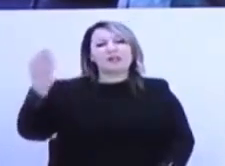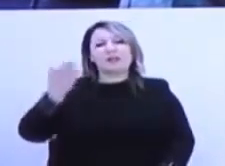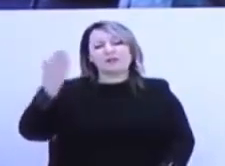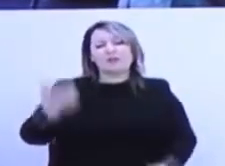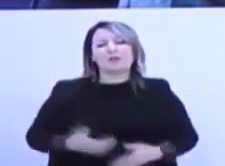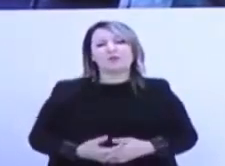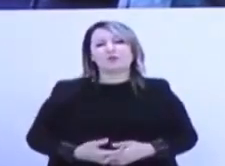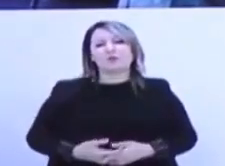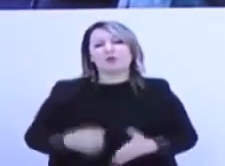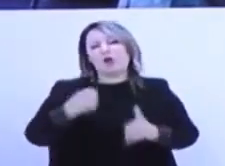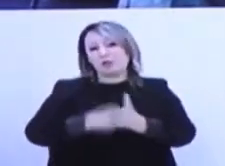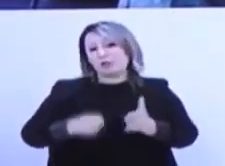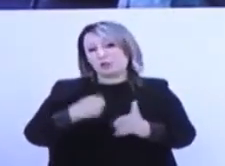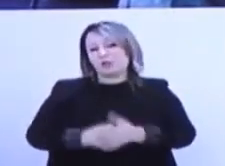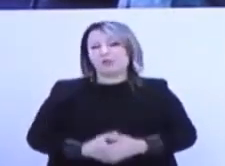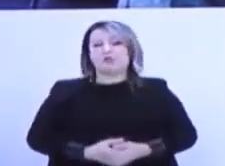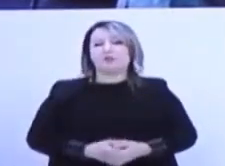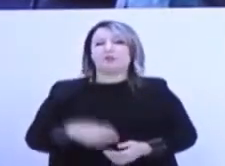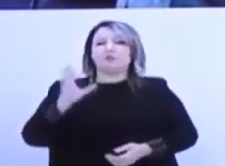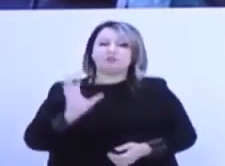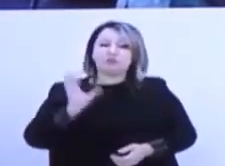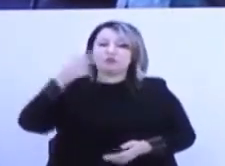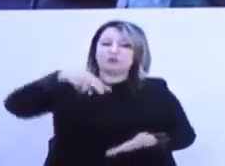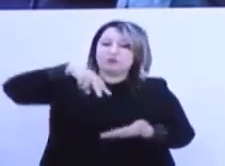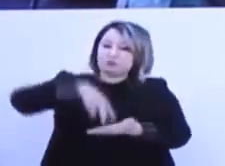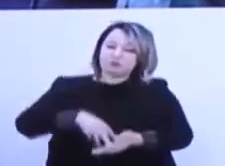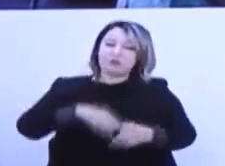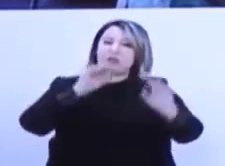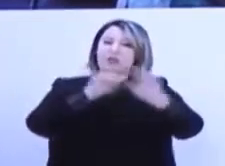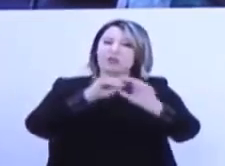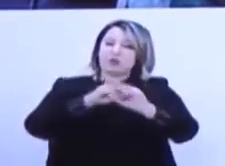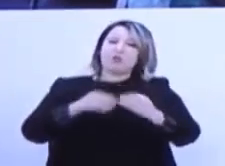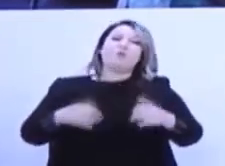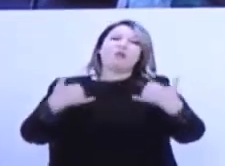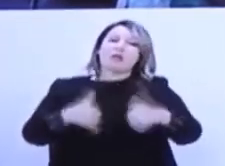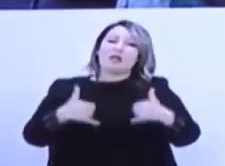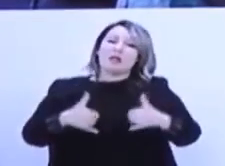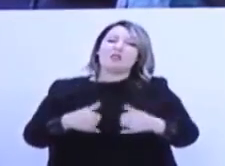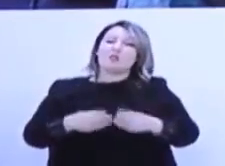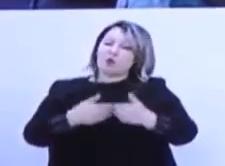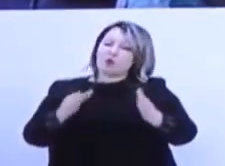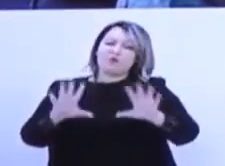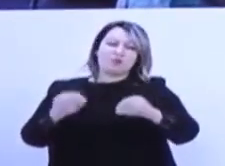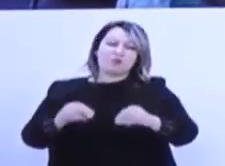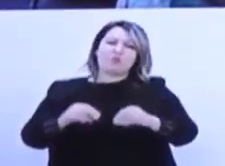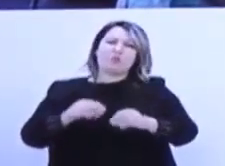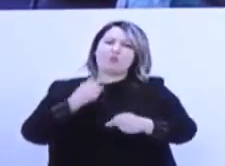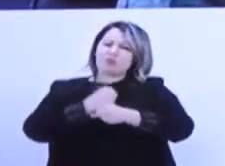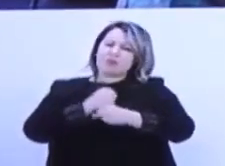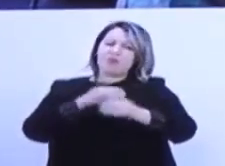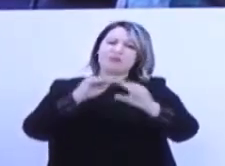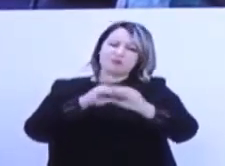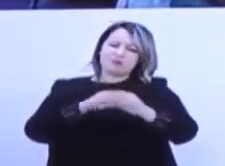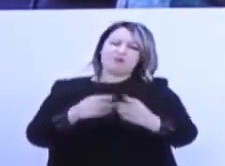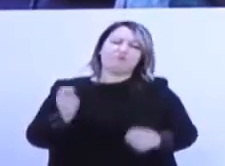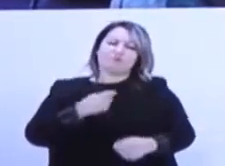هنا عازمين بالنهوض بالاقتصاد الوطني اللي راح يوفر مناصب شغل كبيره وخاصه في